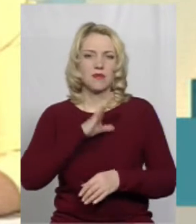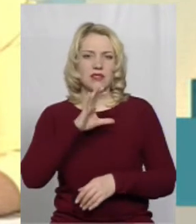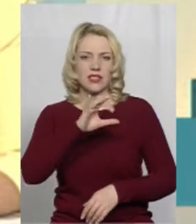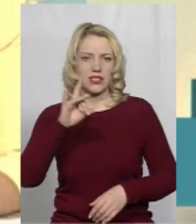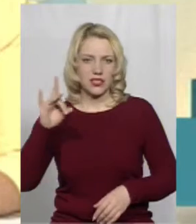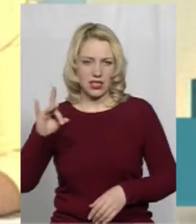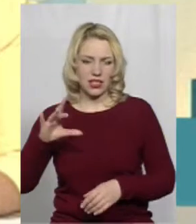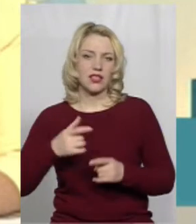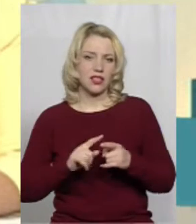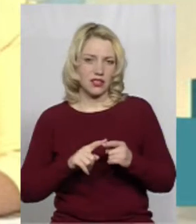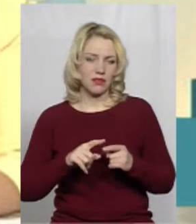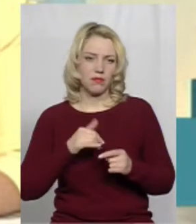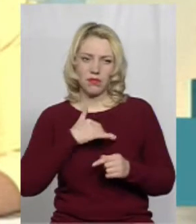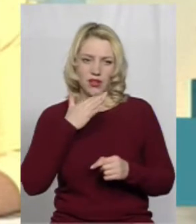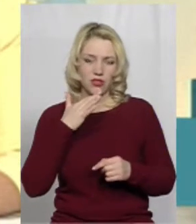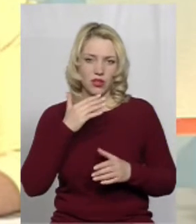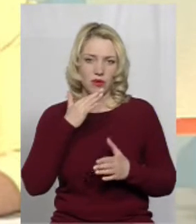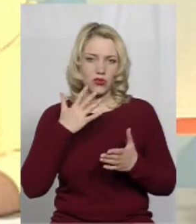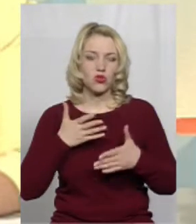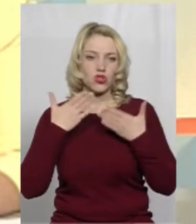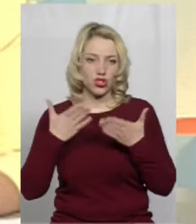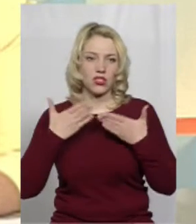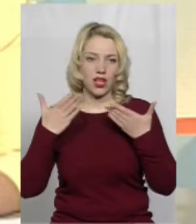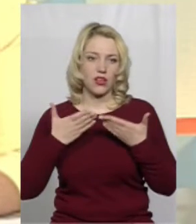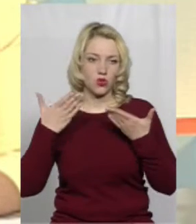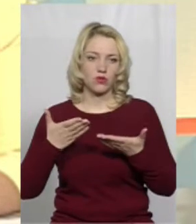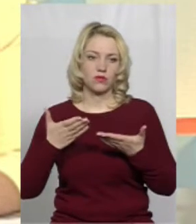просторі, дуже багато. Я багато читаю.